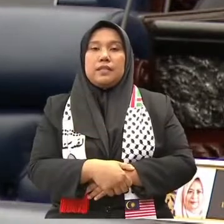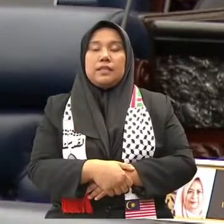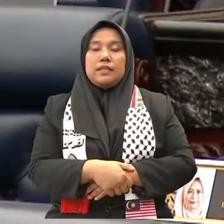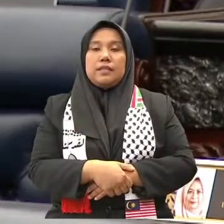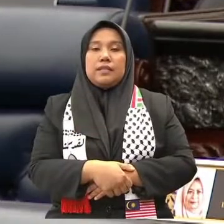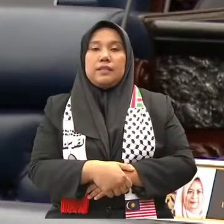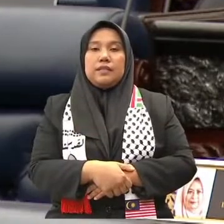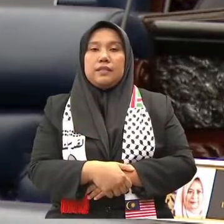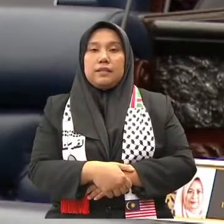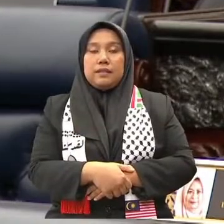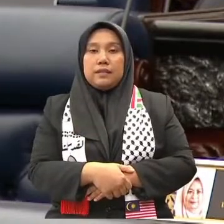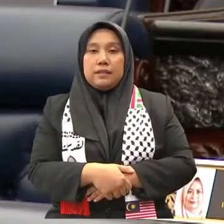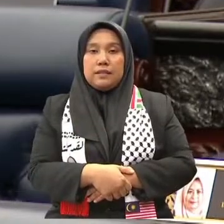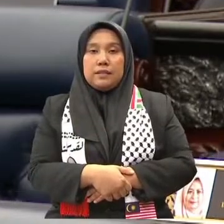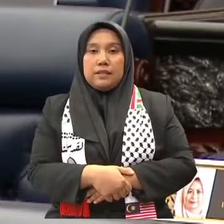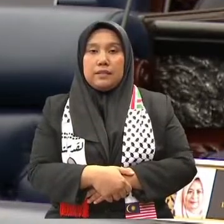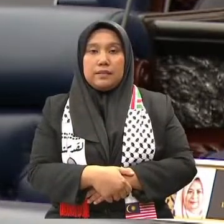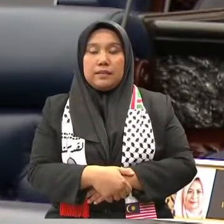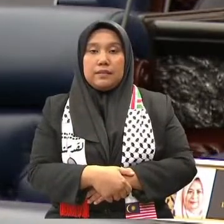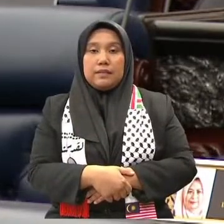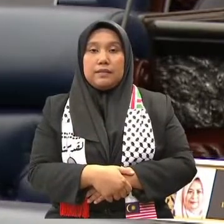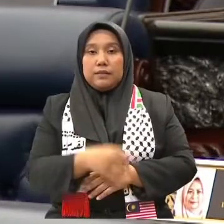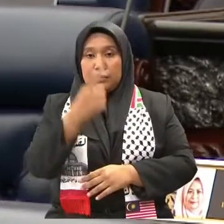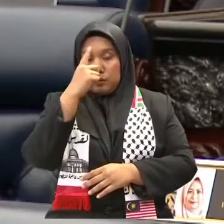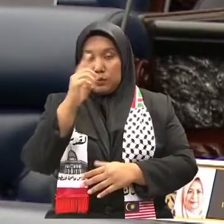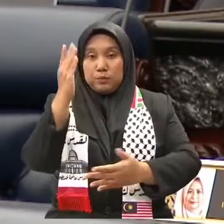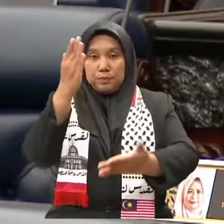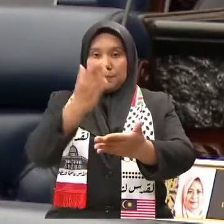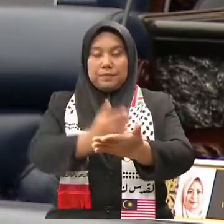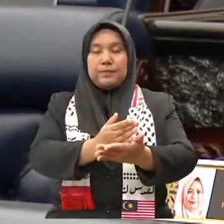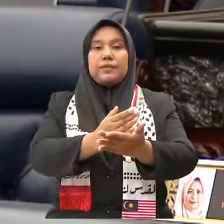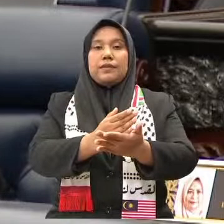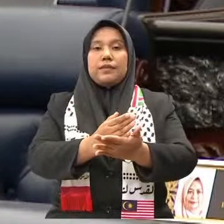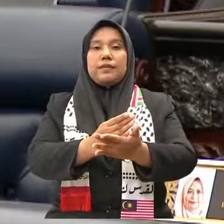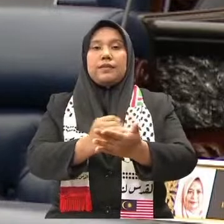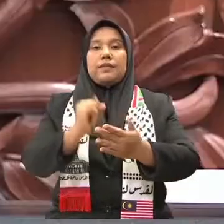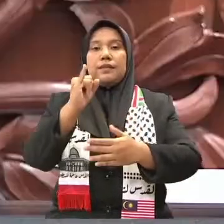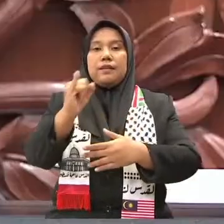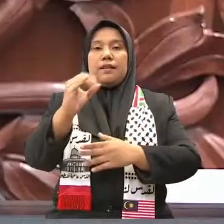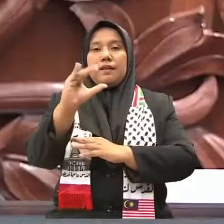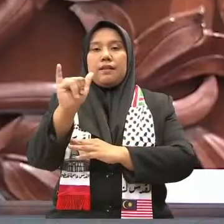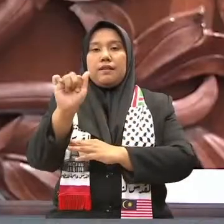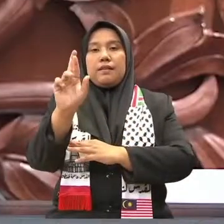mentamatkan ini jenayah cyber ini. Terima kasih.